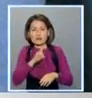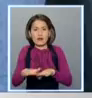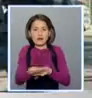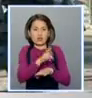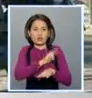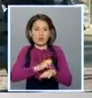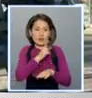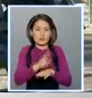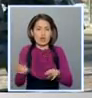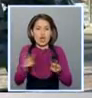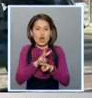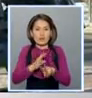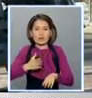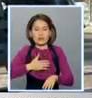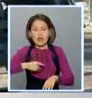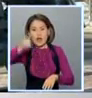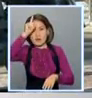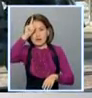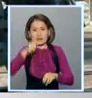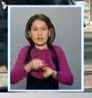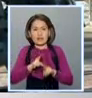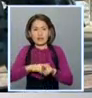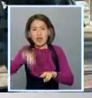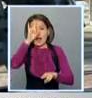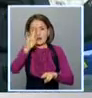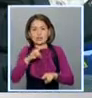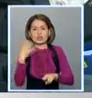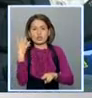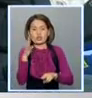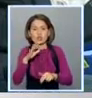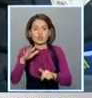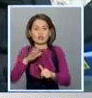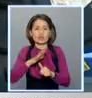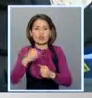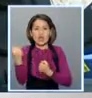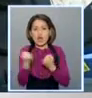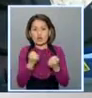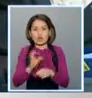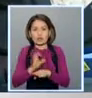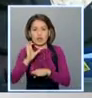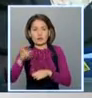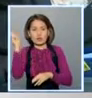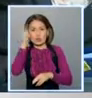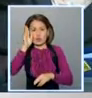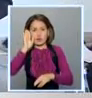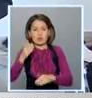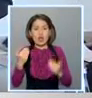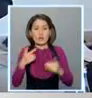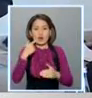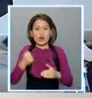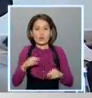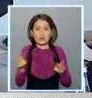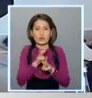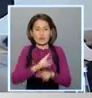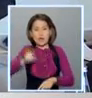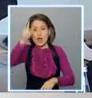Осы бір міндетті орындау үшін біздің үкімет Германиялық академияға қазақстандық 4 ұшқышты аттандырды. Нәтижеде бар. Бүгін қорғаныс